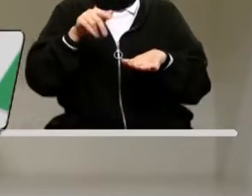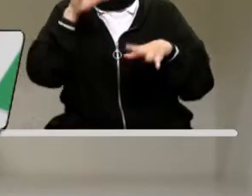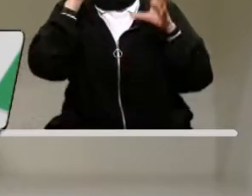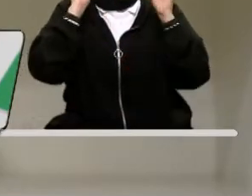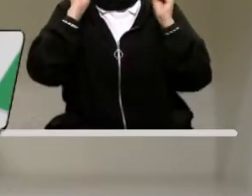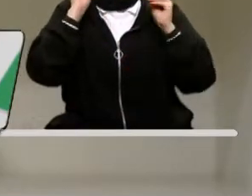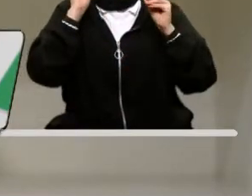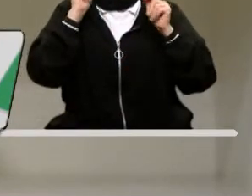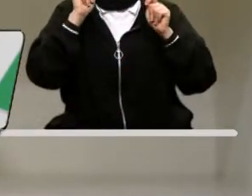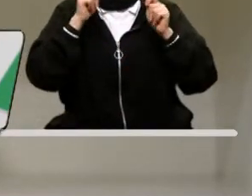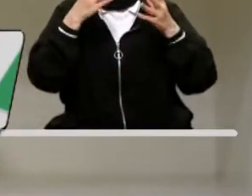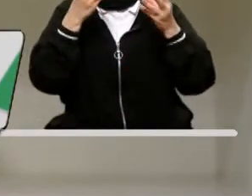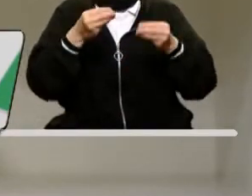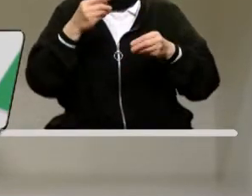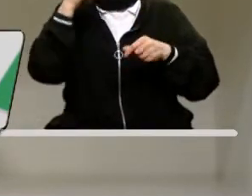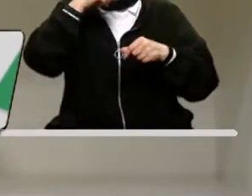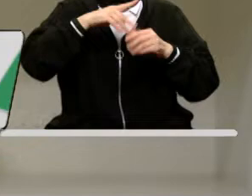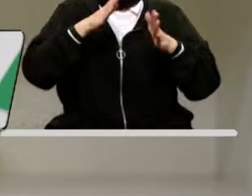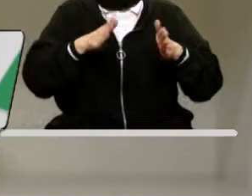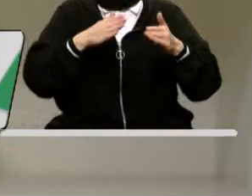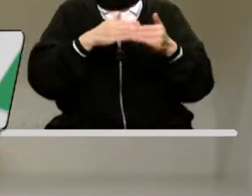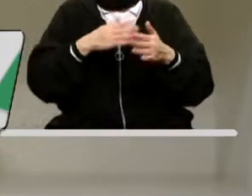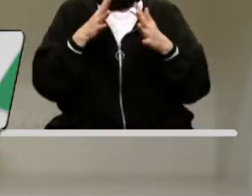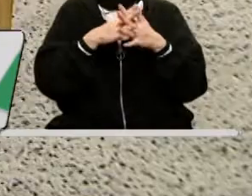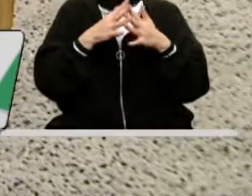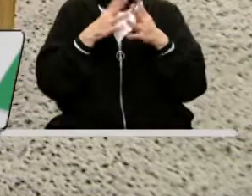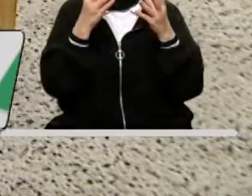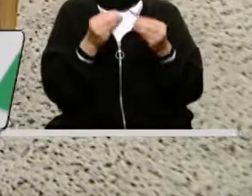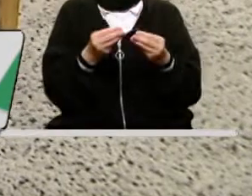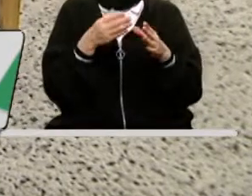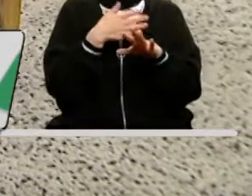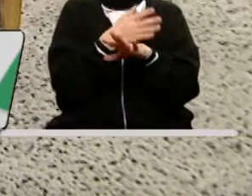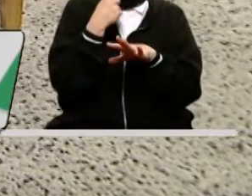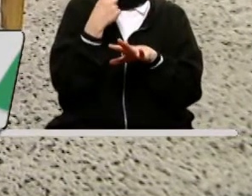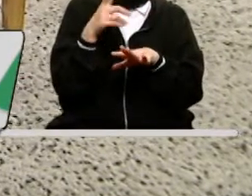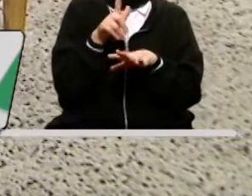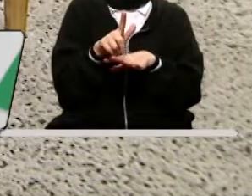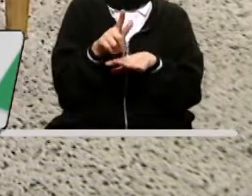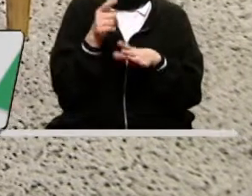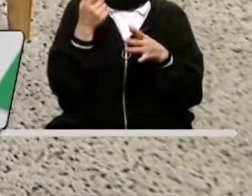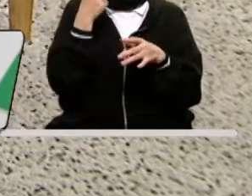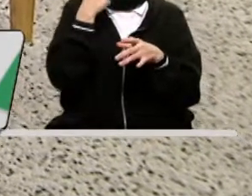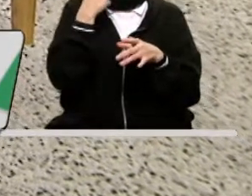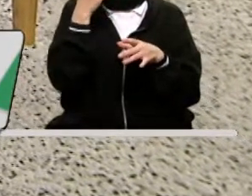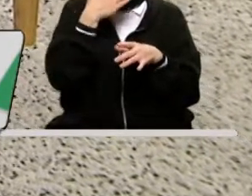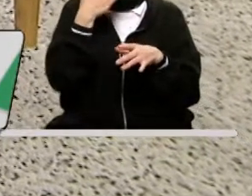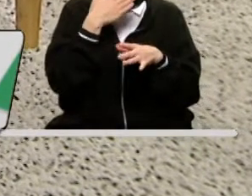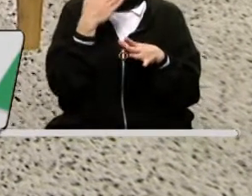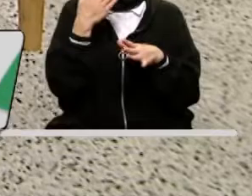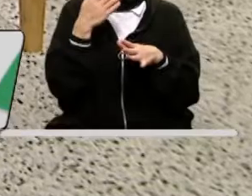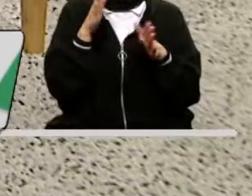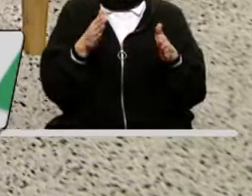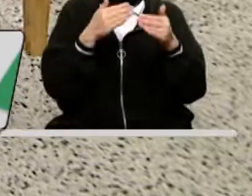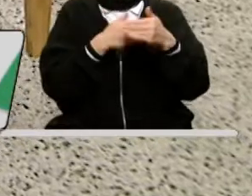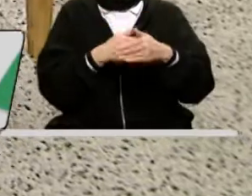öğrenmiyor. Çünkü sınıf sayıları kalabalık. Bu da bir gerçeğimiz bizim şimdi. Doğru oturup doğru konuşmak lazım. Devlet okulları sayıları hala çok